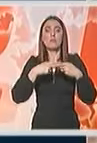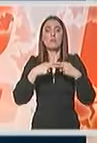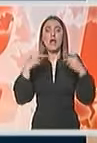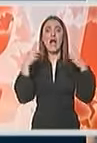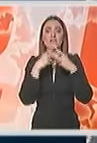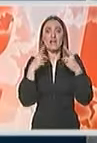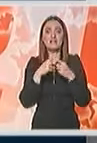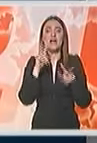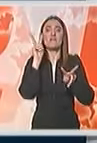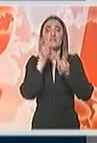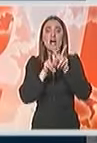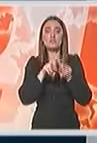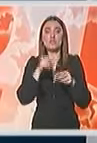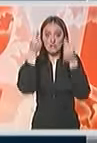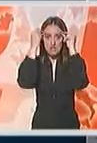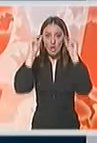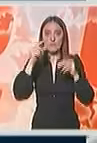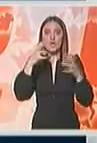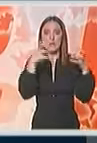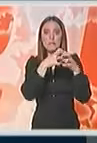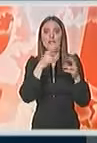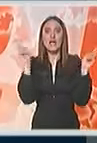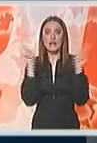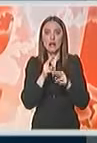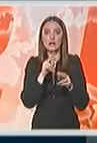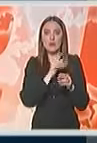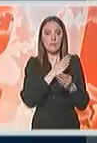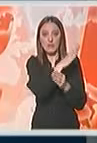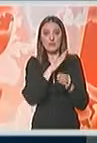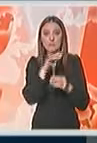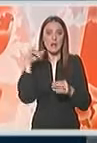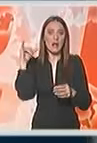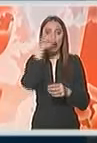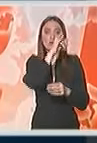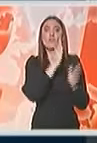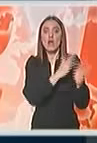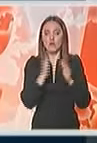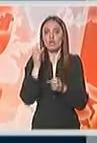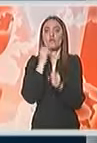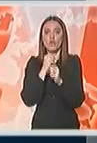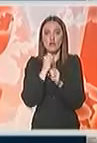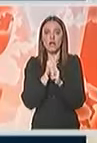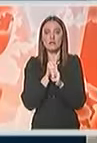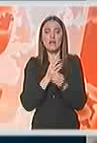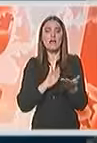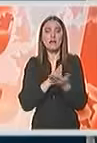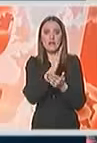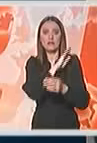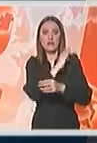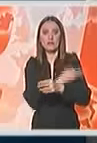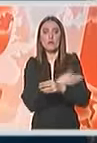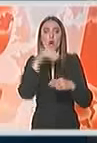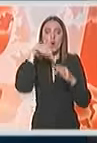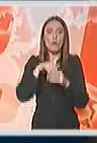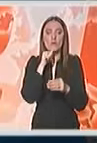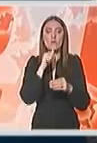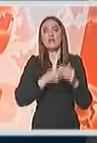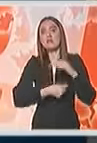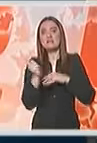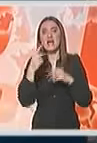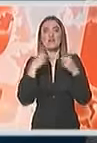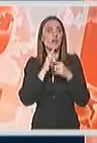Afganistanu. U Vašingtonu je saopšteno da je baza na kratko preusmeravala letove, ali da redovno radi. Kretanje trupa u i iz Afganistana